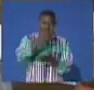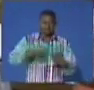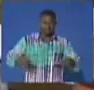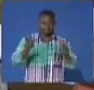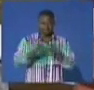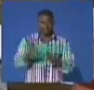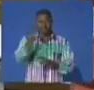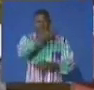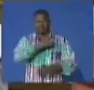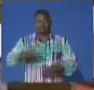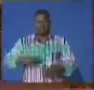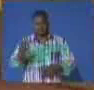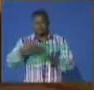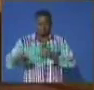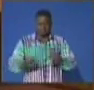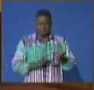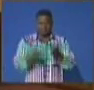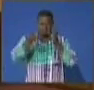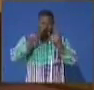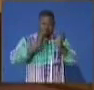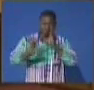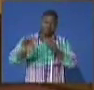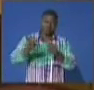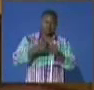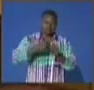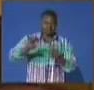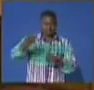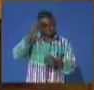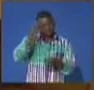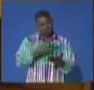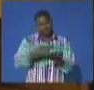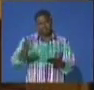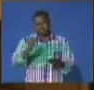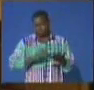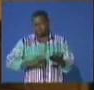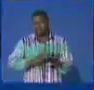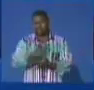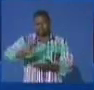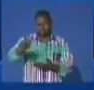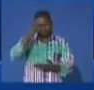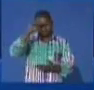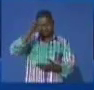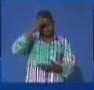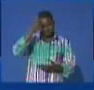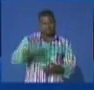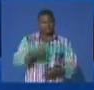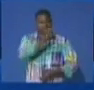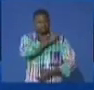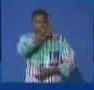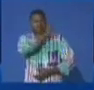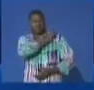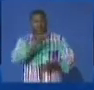été ponctuée par une communication orale du Premier ministre, lue par le ministre d'État Siméon Savadogo. Elle